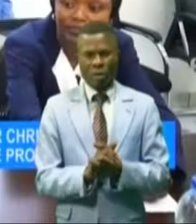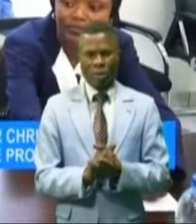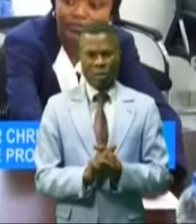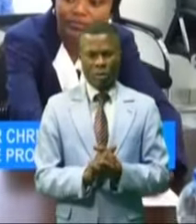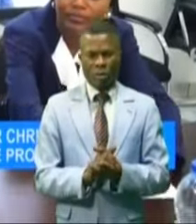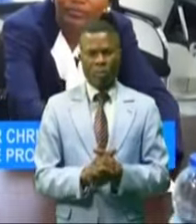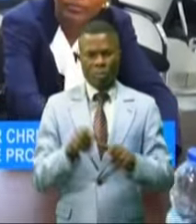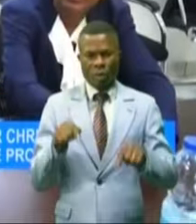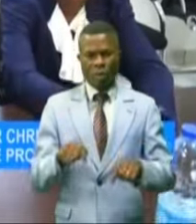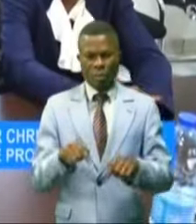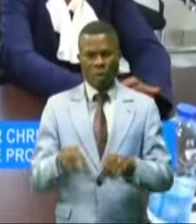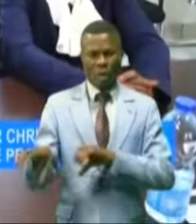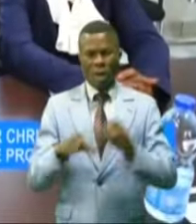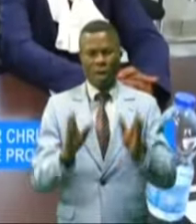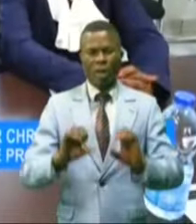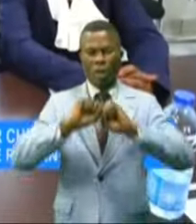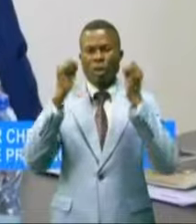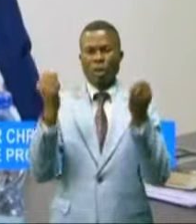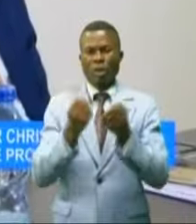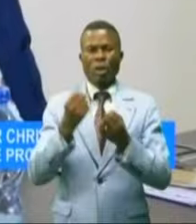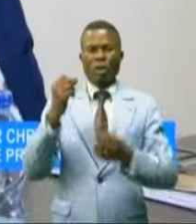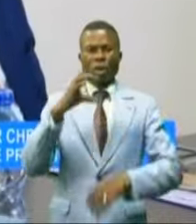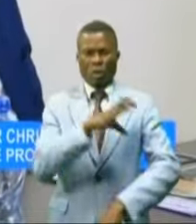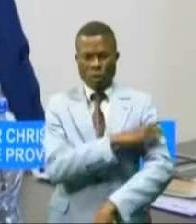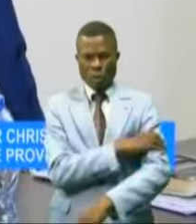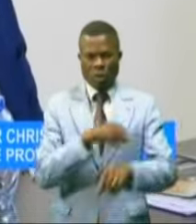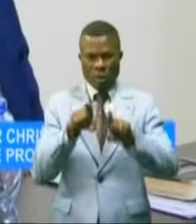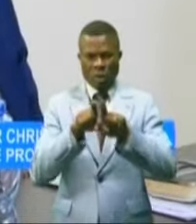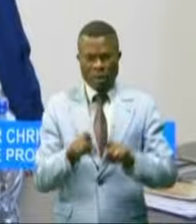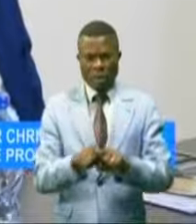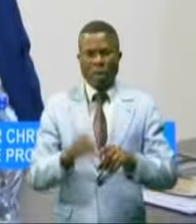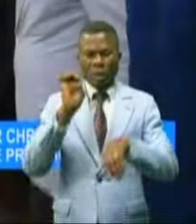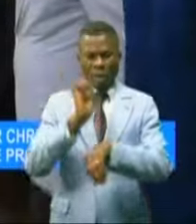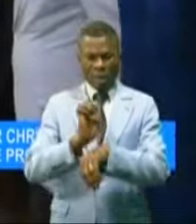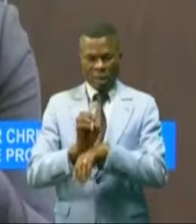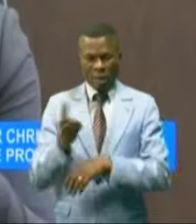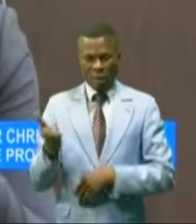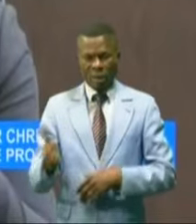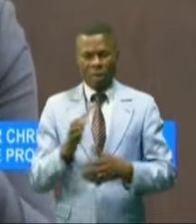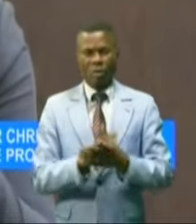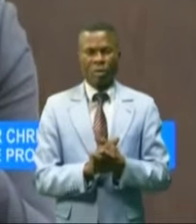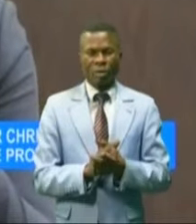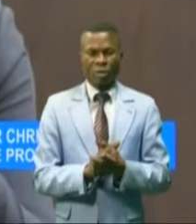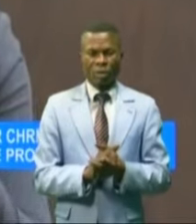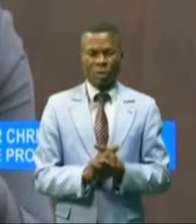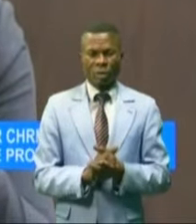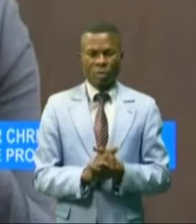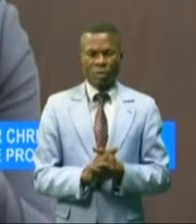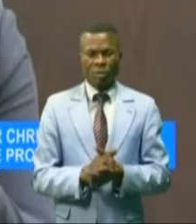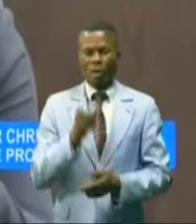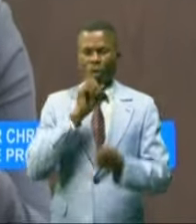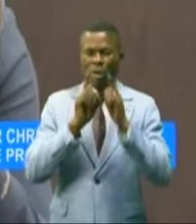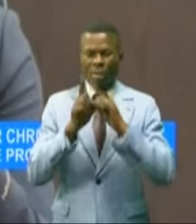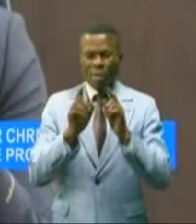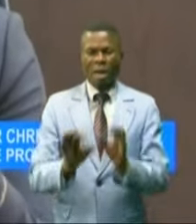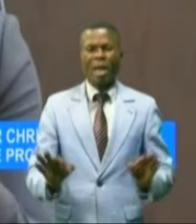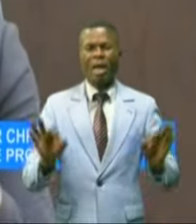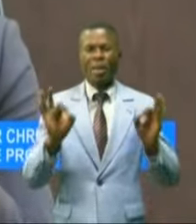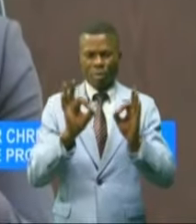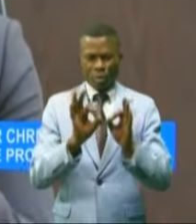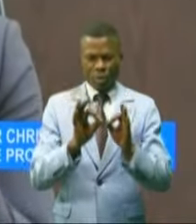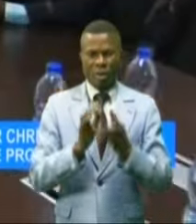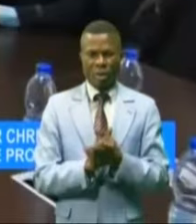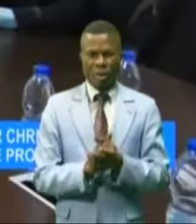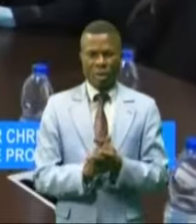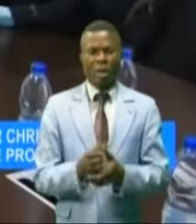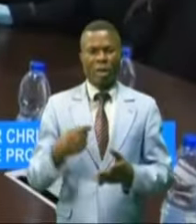le tour des acteurs de la société civile et les confessions religieuses. C'était un échange fructueux. On